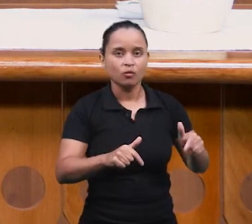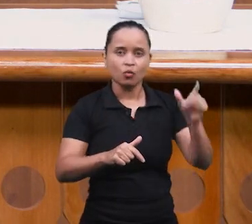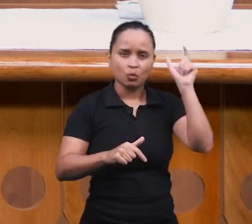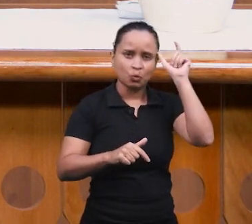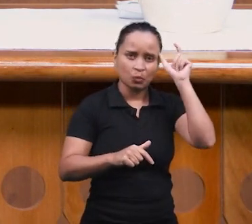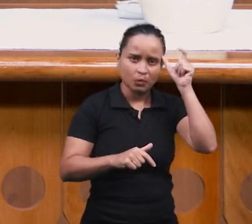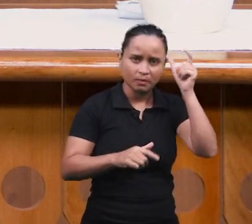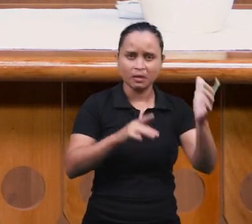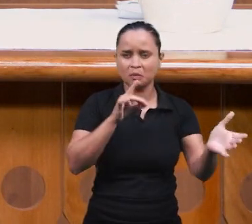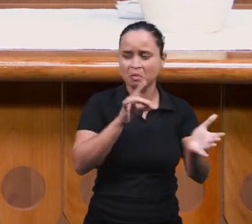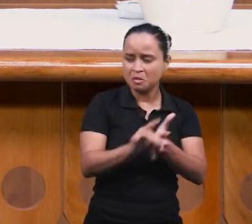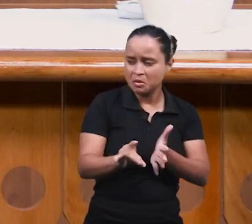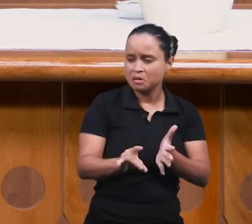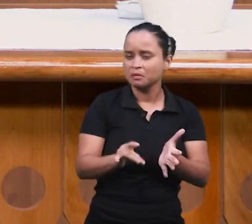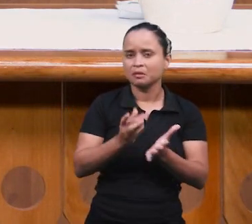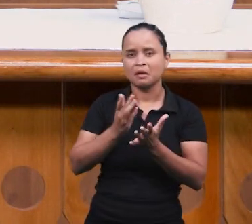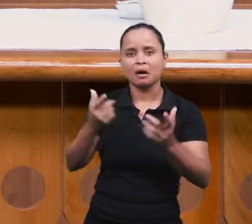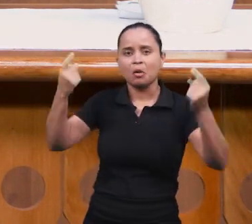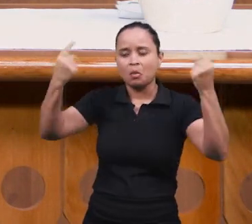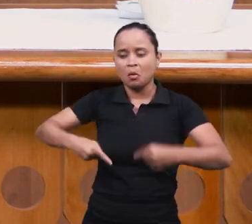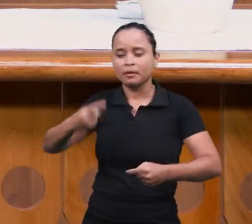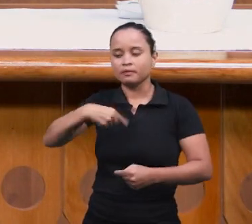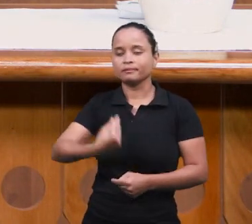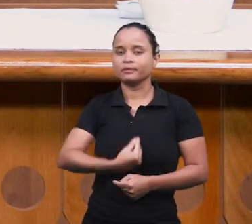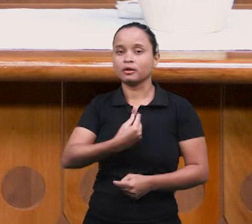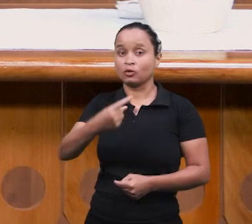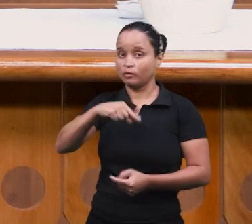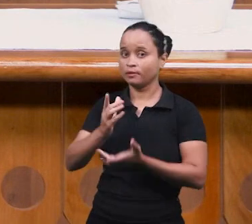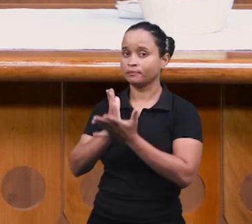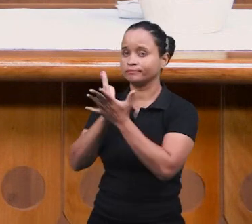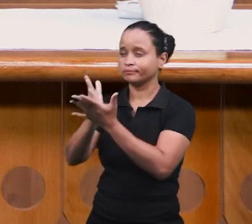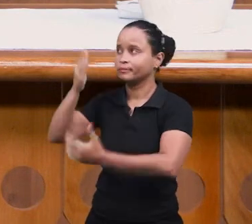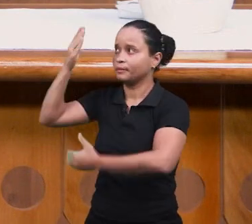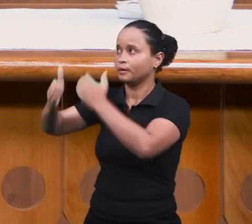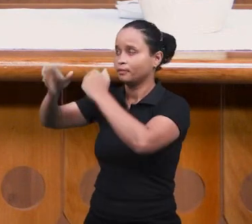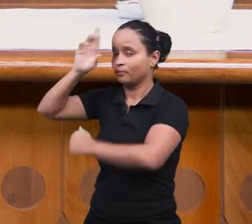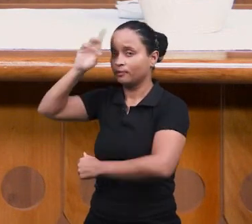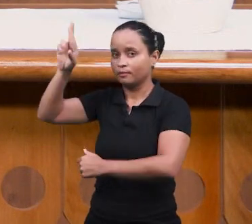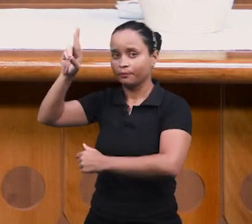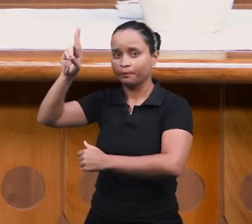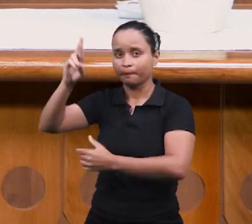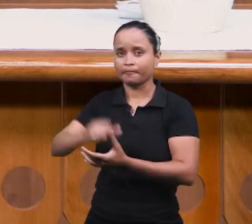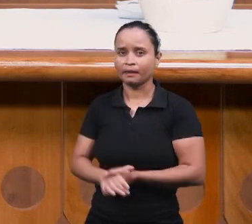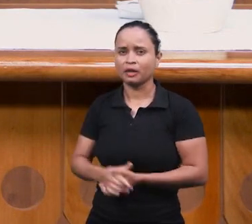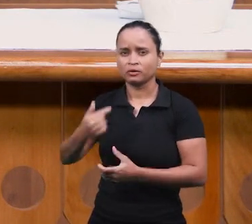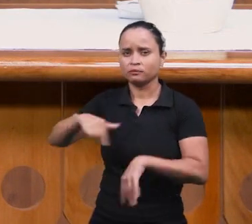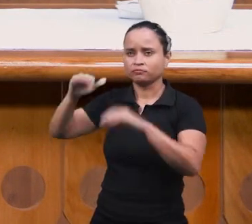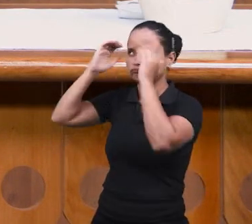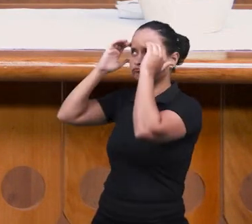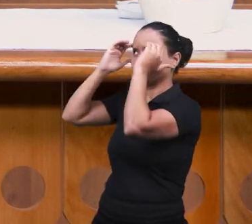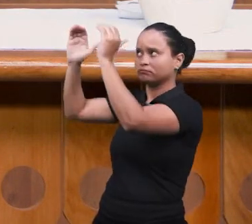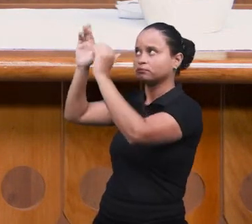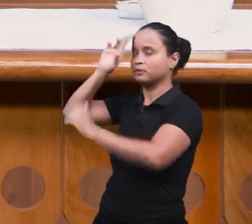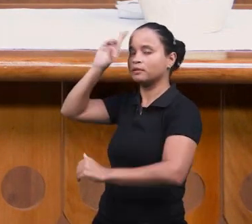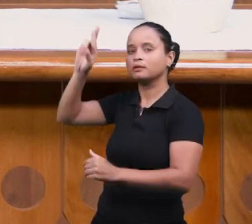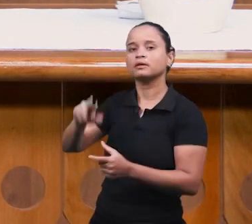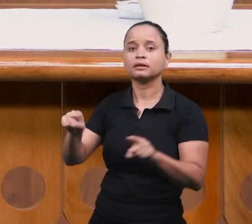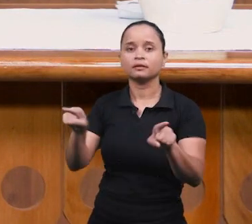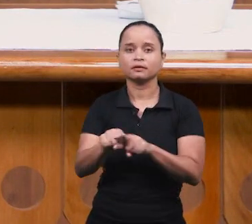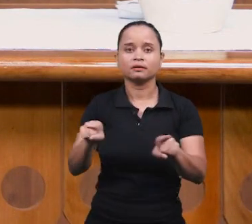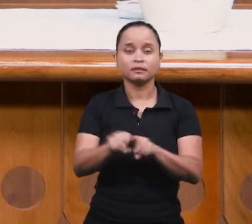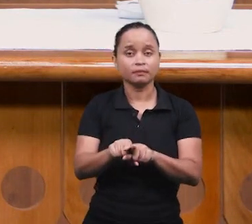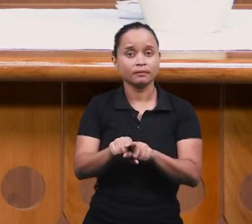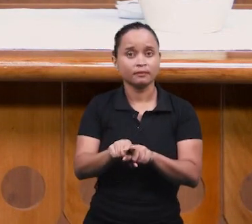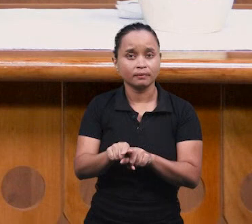nos vies. À la mesure que nous sommes dans le chemin, nous sommes dans la présence du Seigneur, nous sommes en train de marcher selon son orientation et aussi la promesse